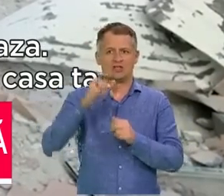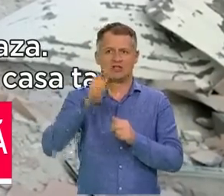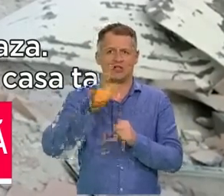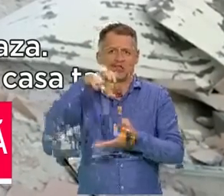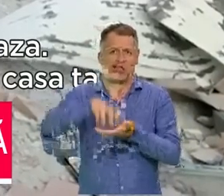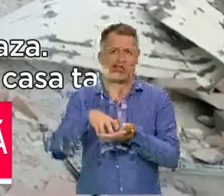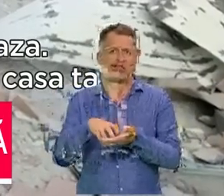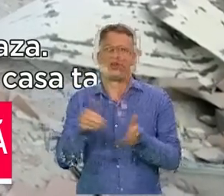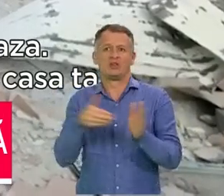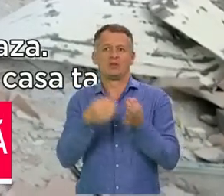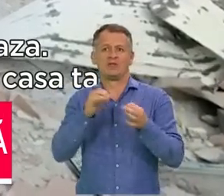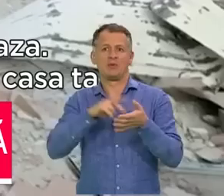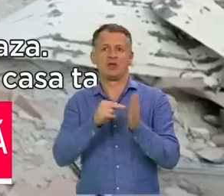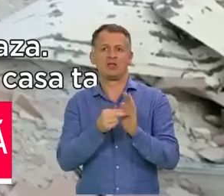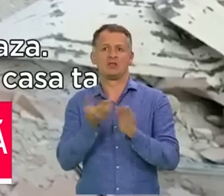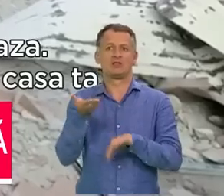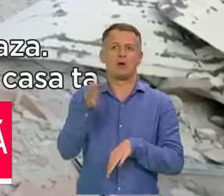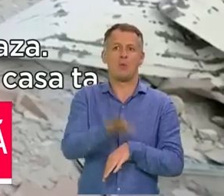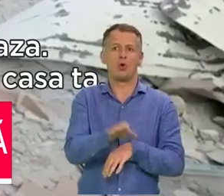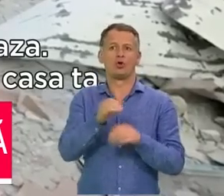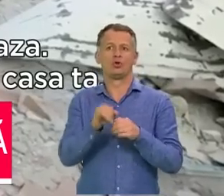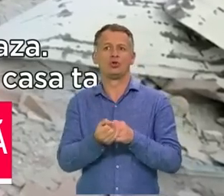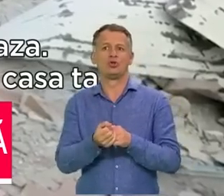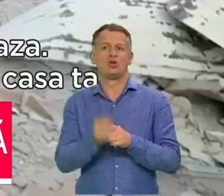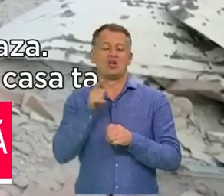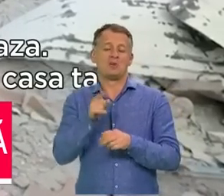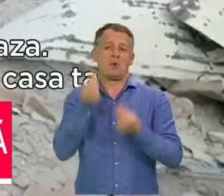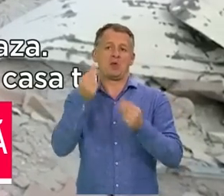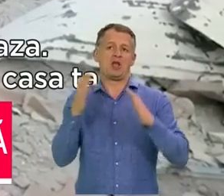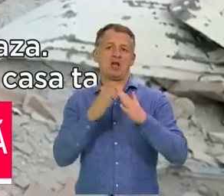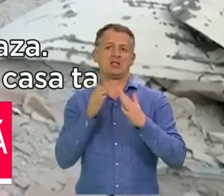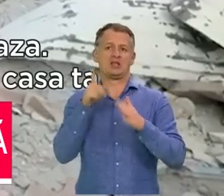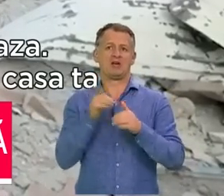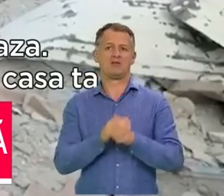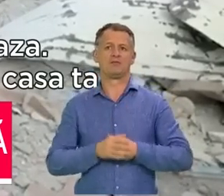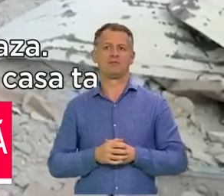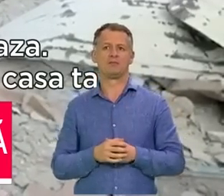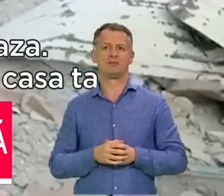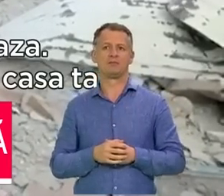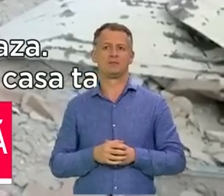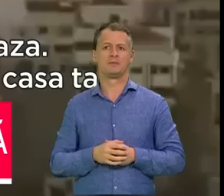Lăsăm la un insan, خلاص, يسلم امره الى الله وينوي الشهاده والرباط.